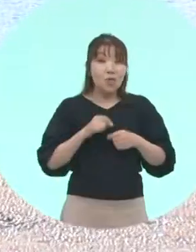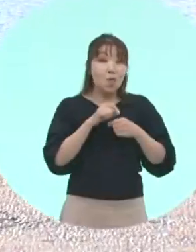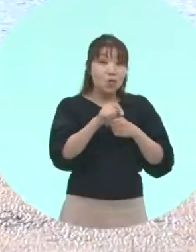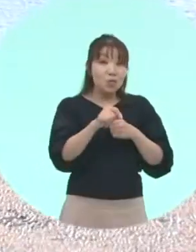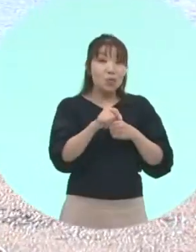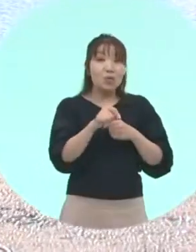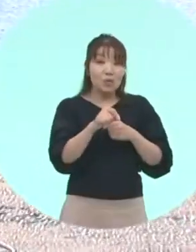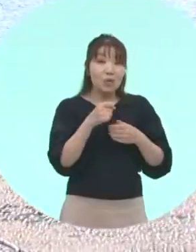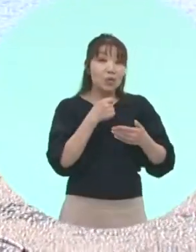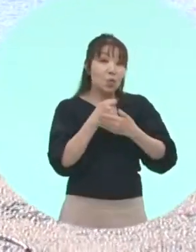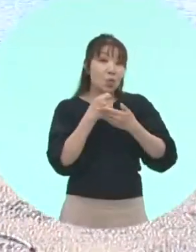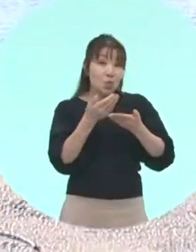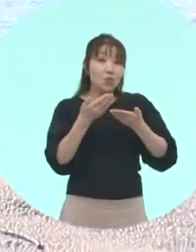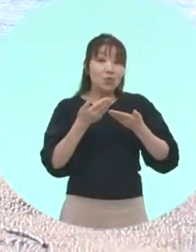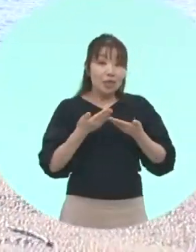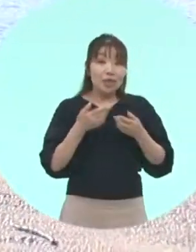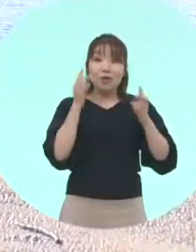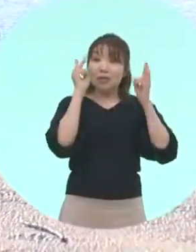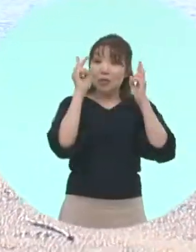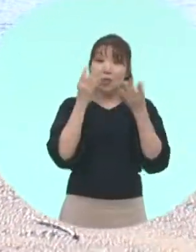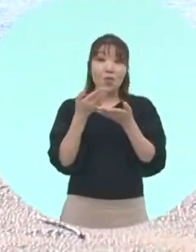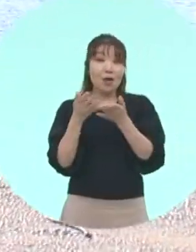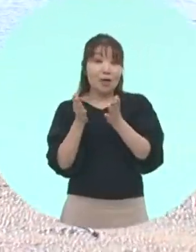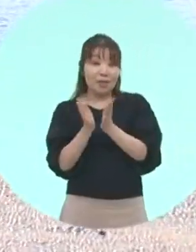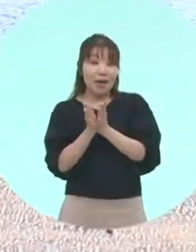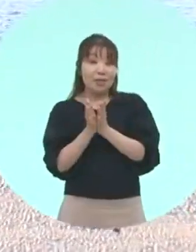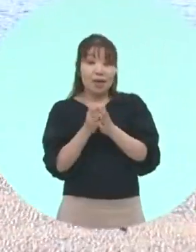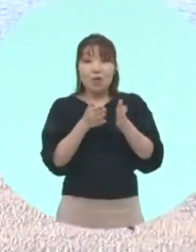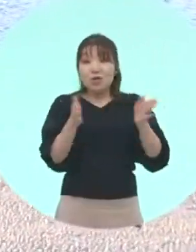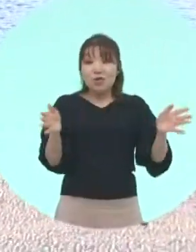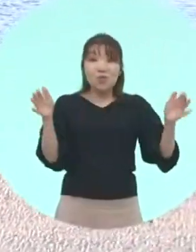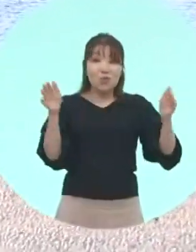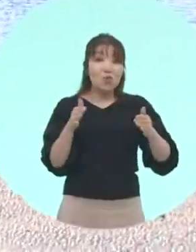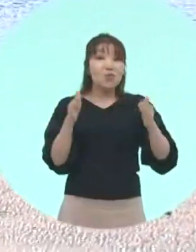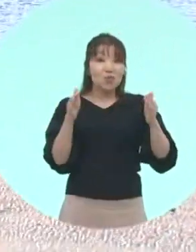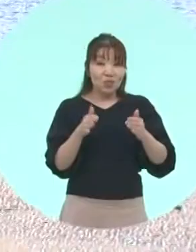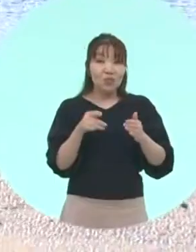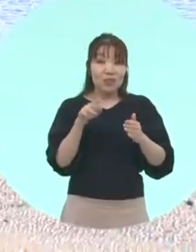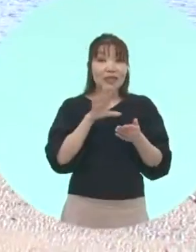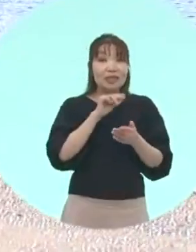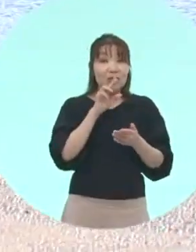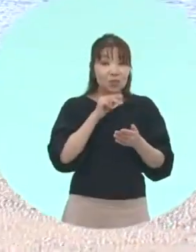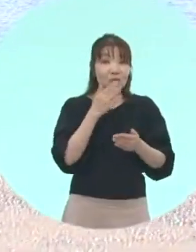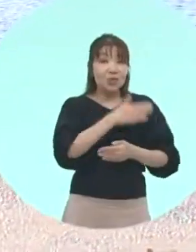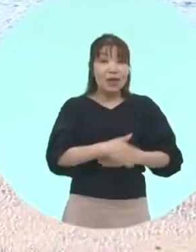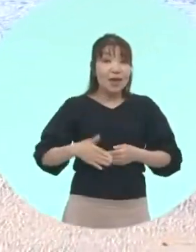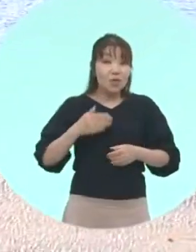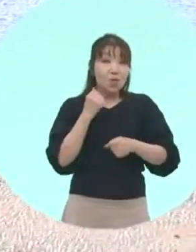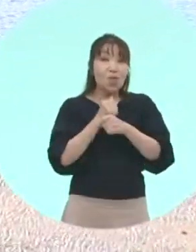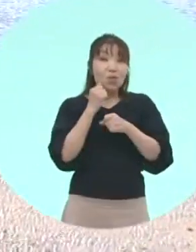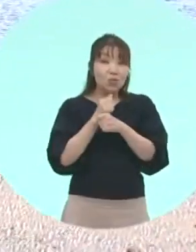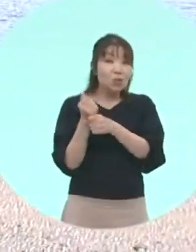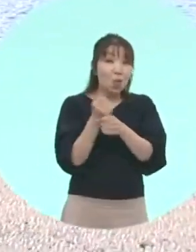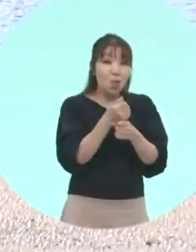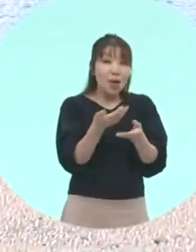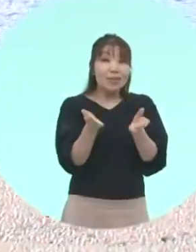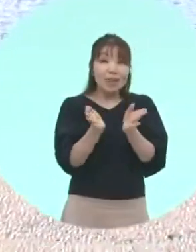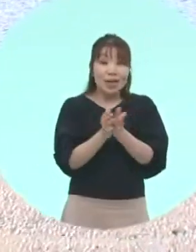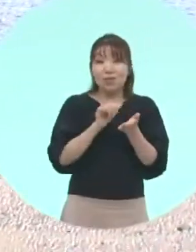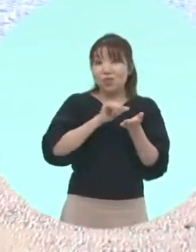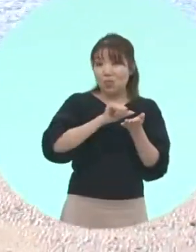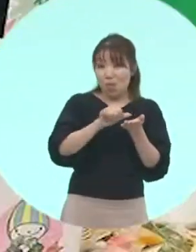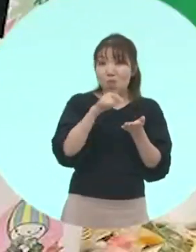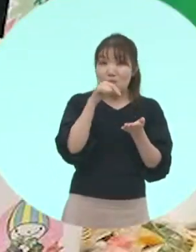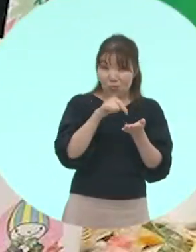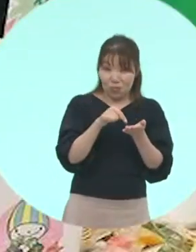ために協力していただける企業や団体を広く募集し、岐阜健康づくり応援団体として登